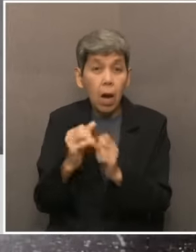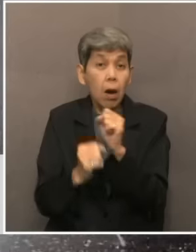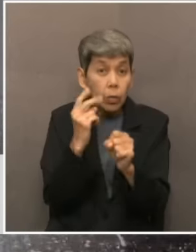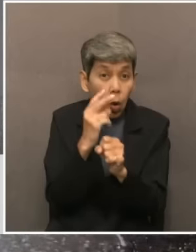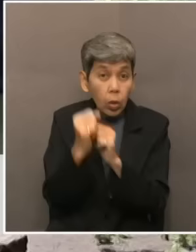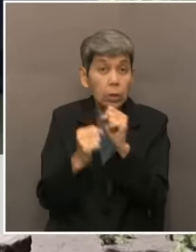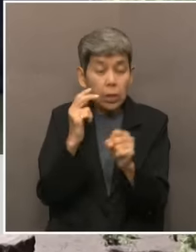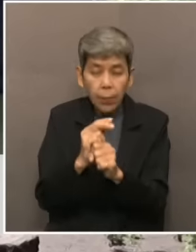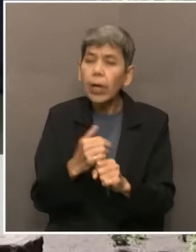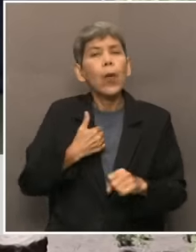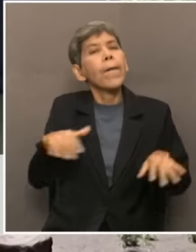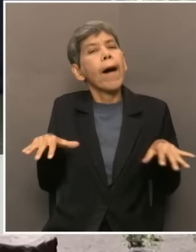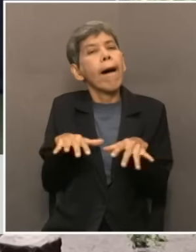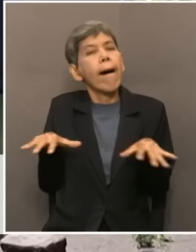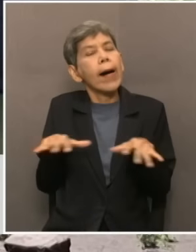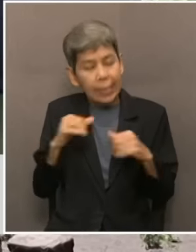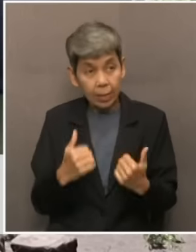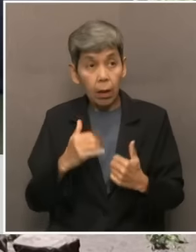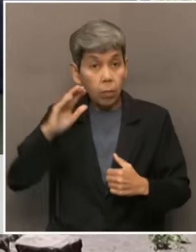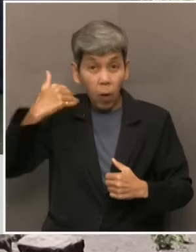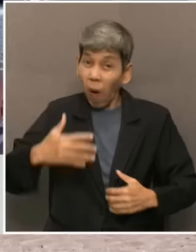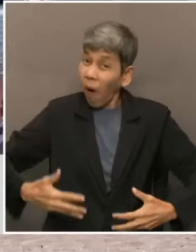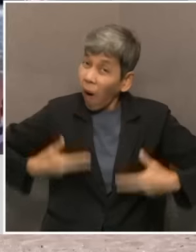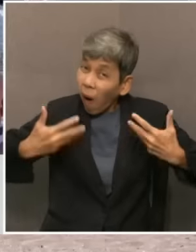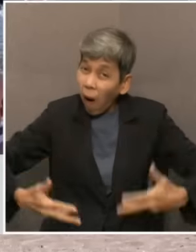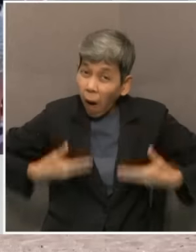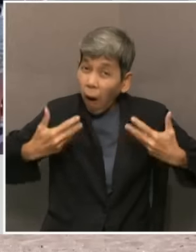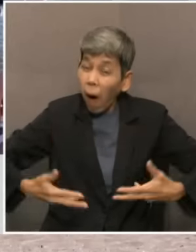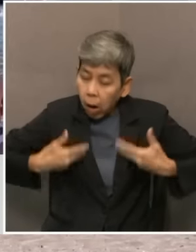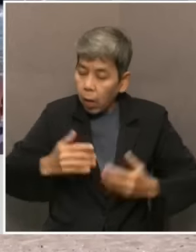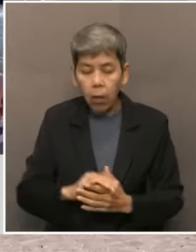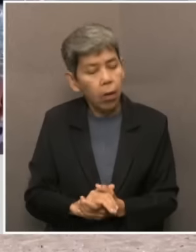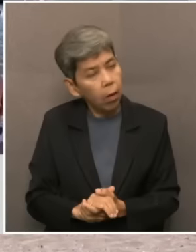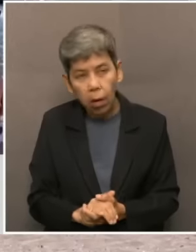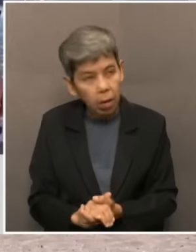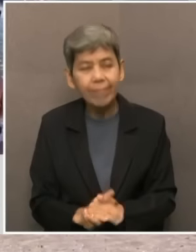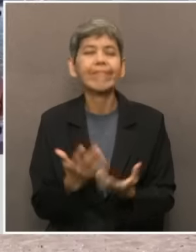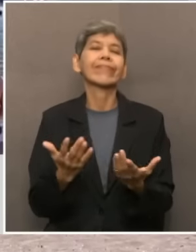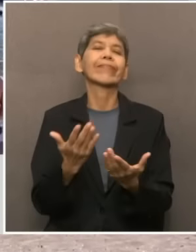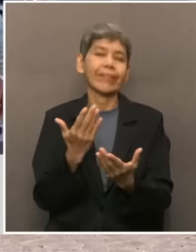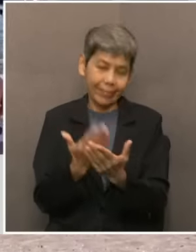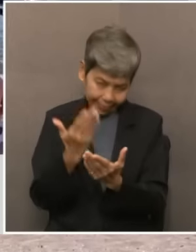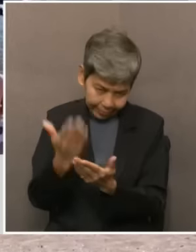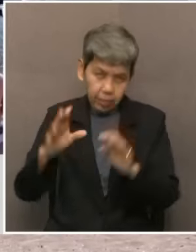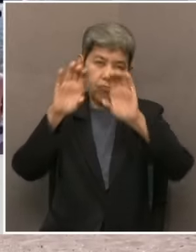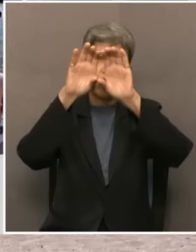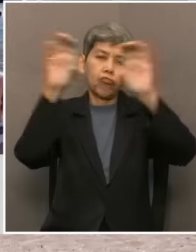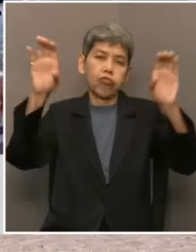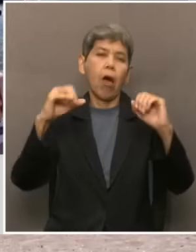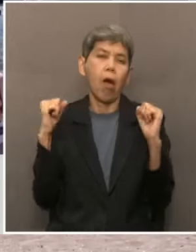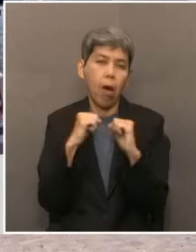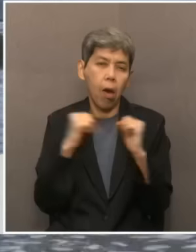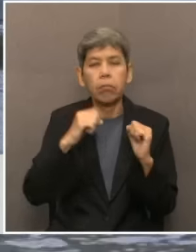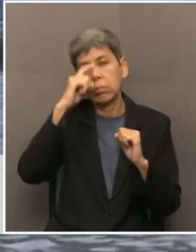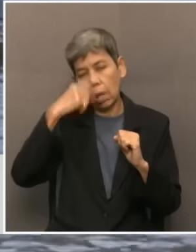แรกก็อยู่ตตามปกติค่ะจากนั้นอากาศมันร้อนขึ้นเรื่ๆนะคะสุดท้ายกตองตดเคองปบอากาศที่บ้านเหอนเมอง